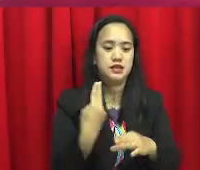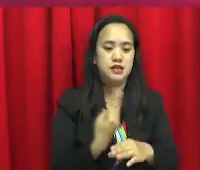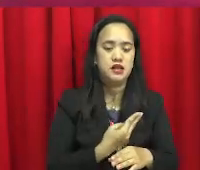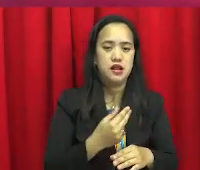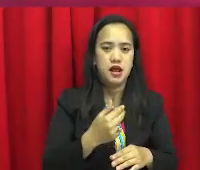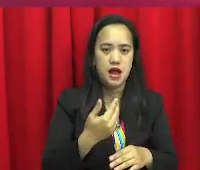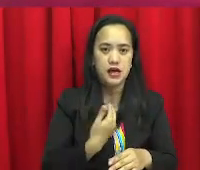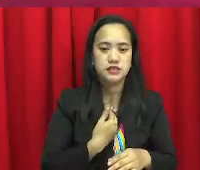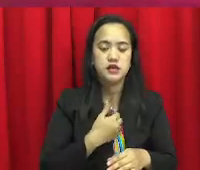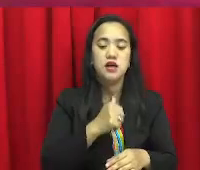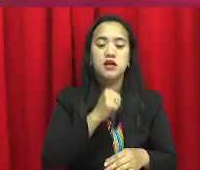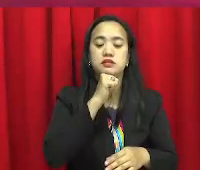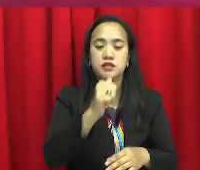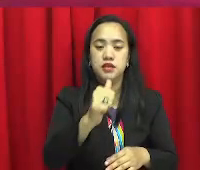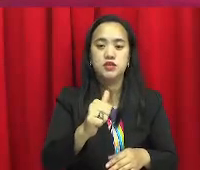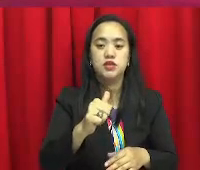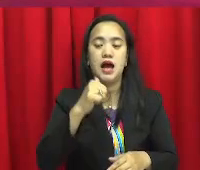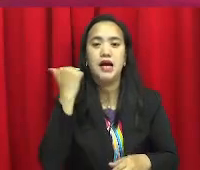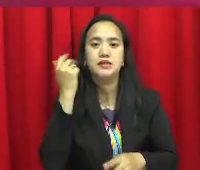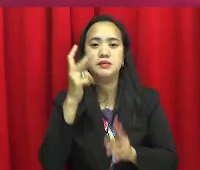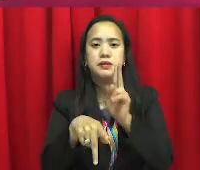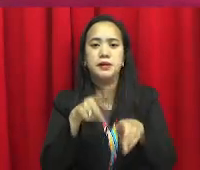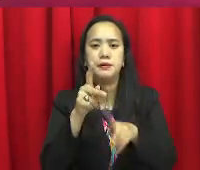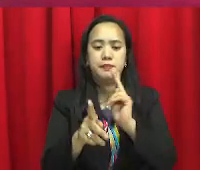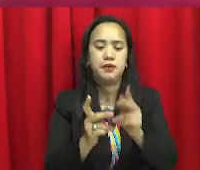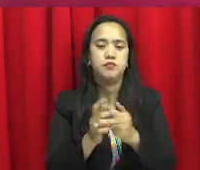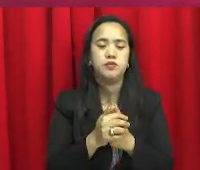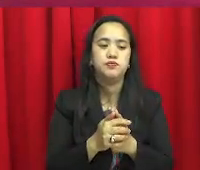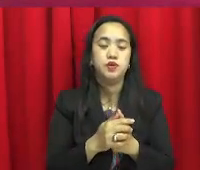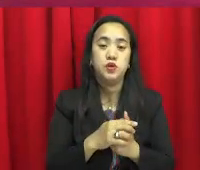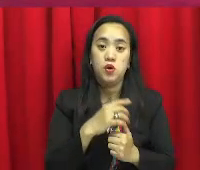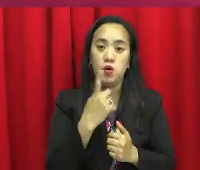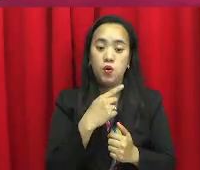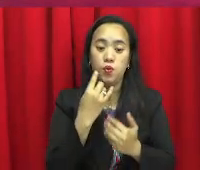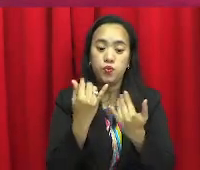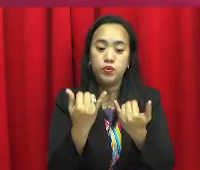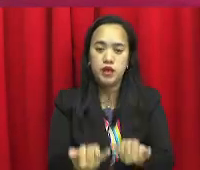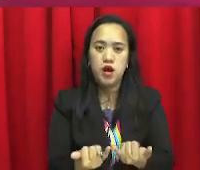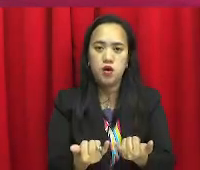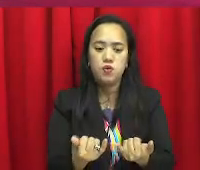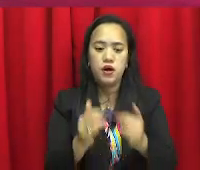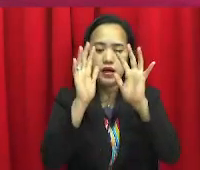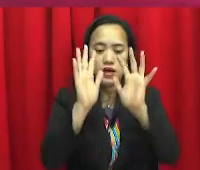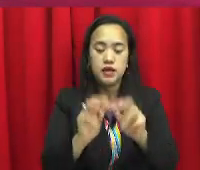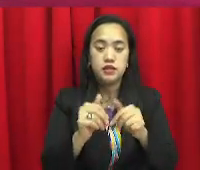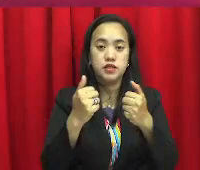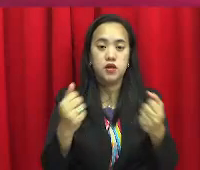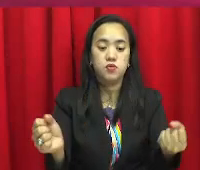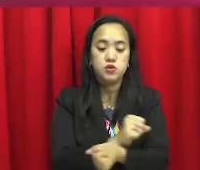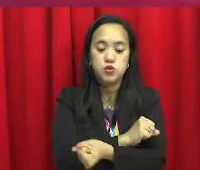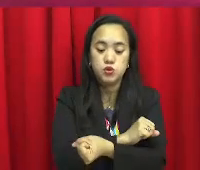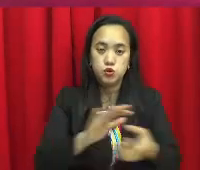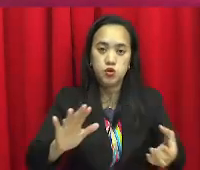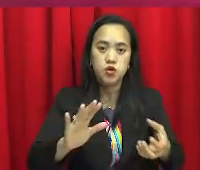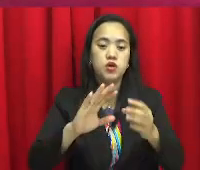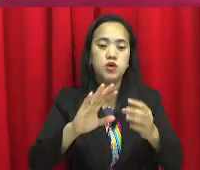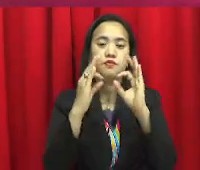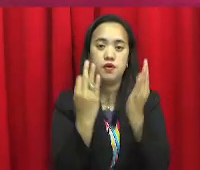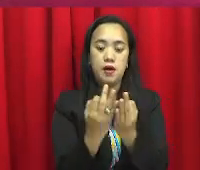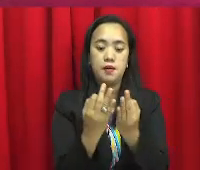ang sumisira sa loob ng tahanan ay matindi selfishness. Okay? Kaya, wag ho